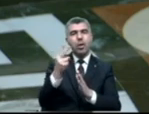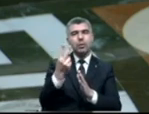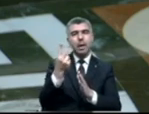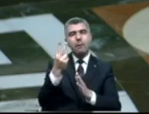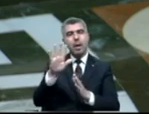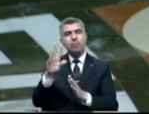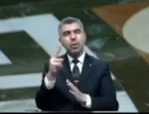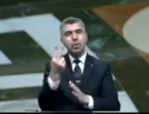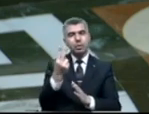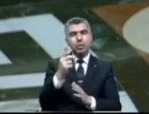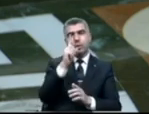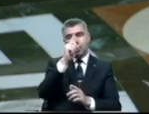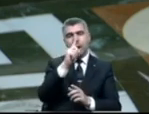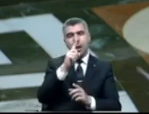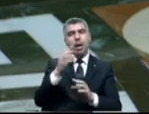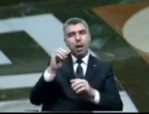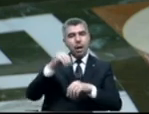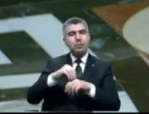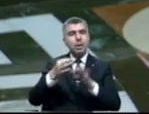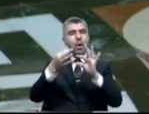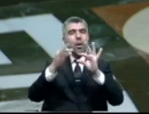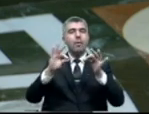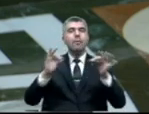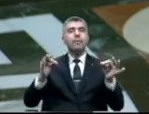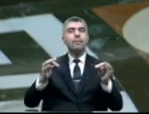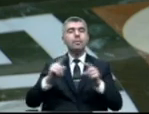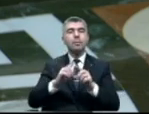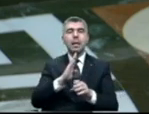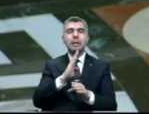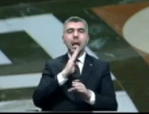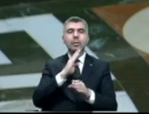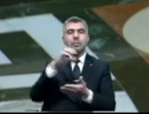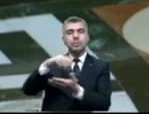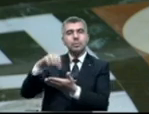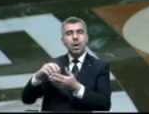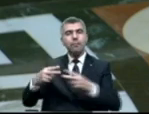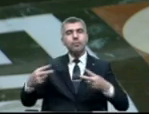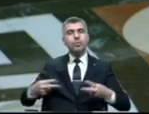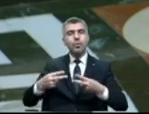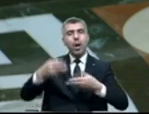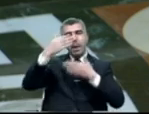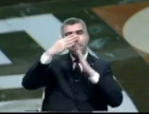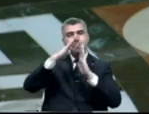25 وثم نبدأ في السلسلة الأخرى باش نكملوا 12 سوق على الصعيد